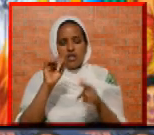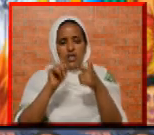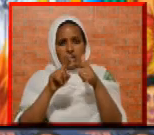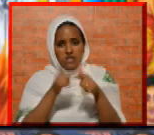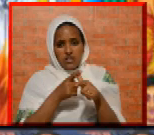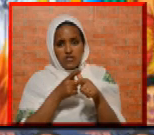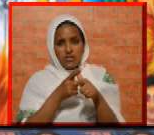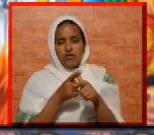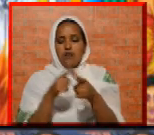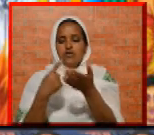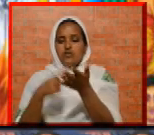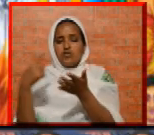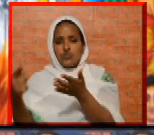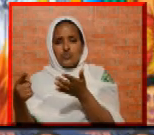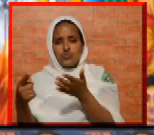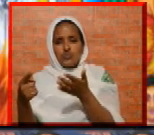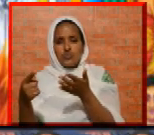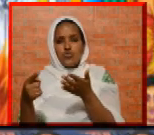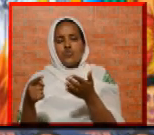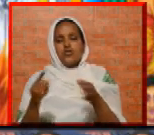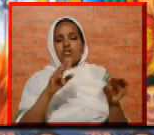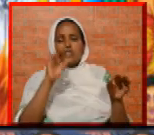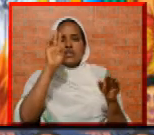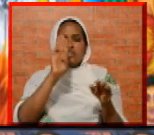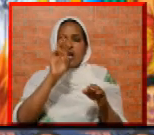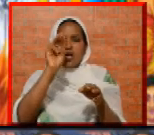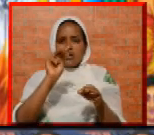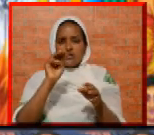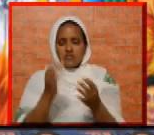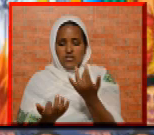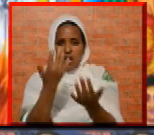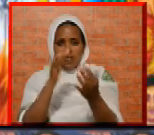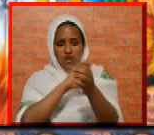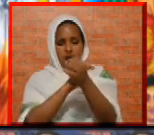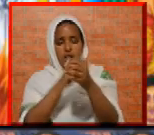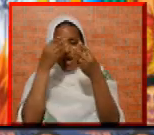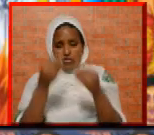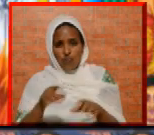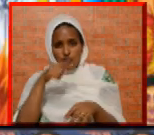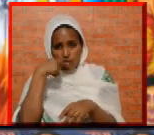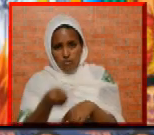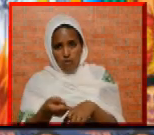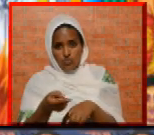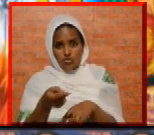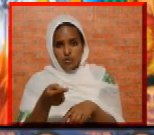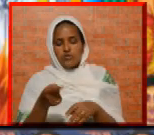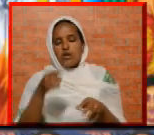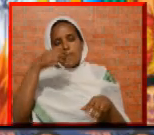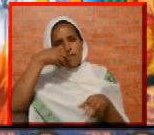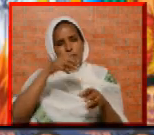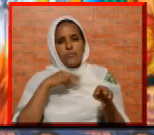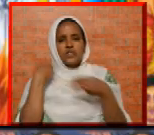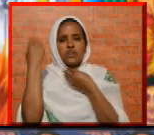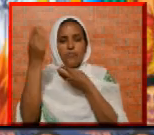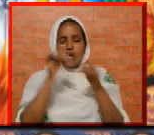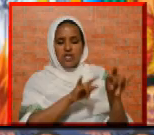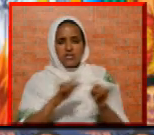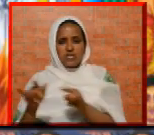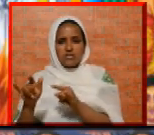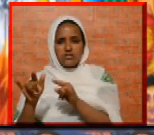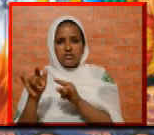እና እንግዲህ እነሱ በእምነት የሳተን ኃይል አጠፉ ከተባሉት በብሉይ ኪዳን ሰማይታት